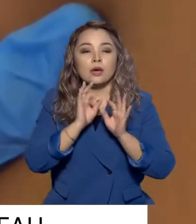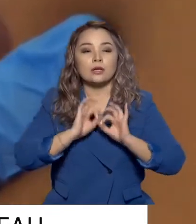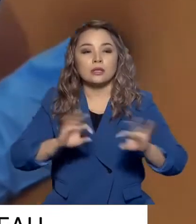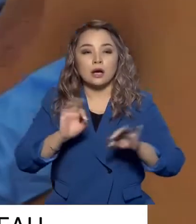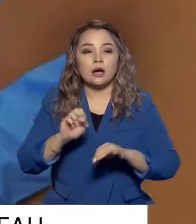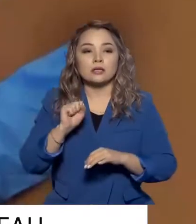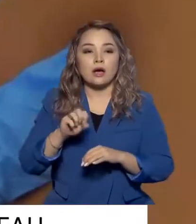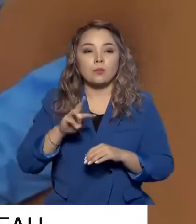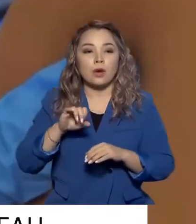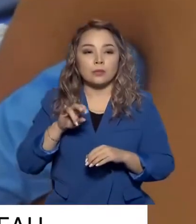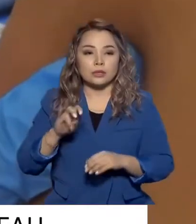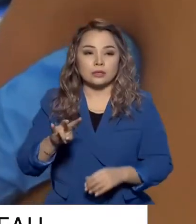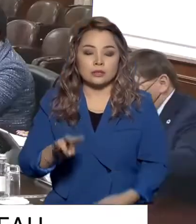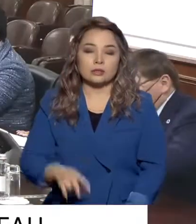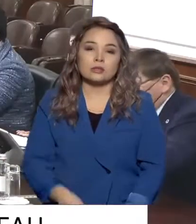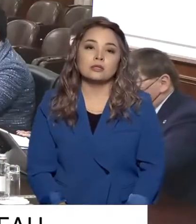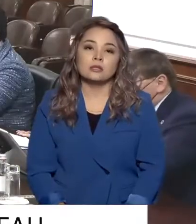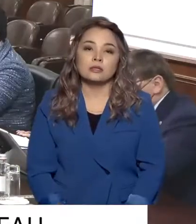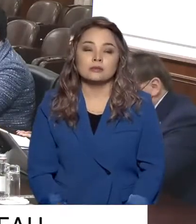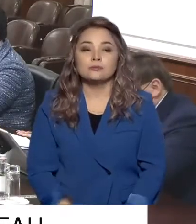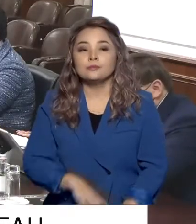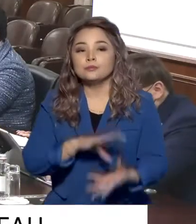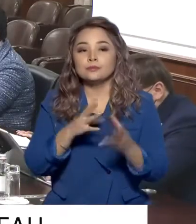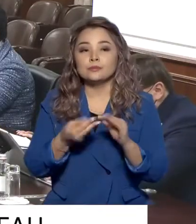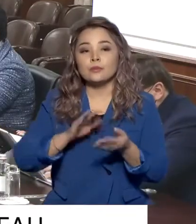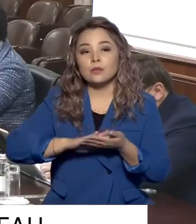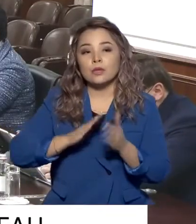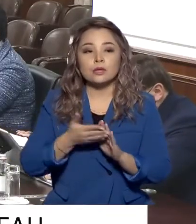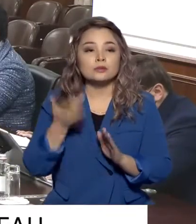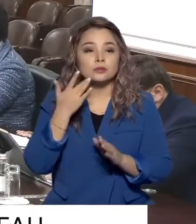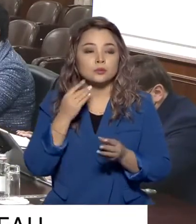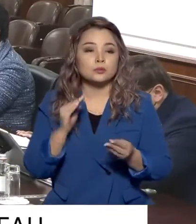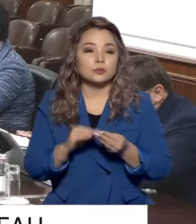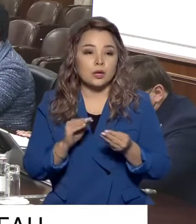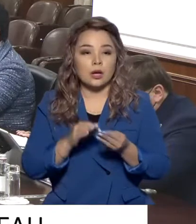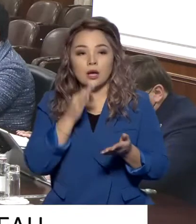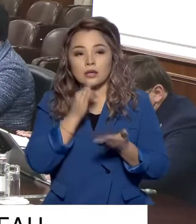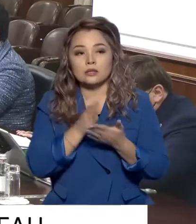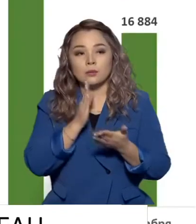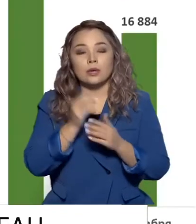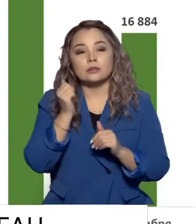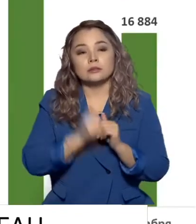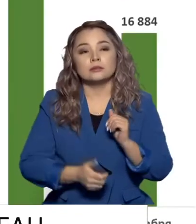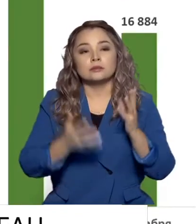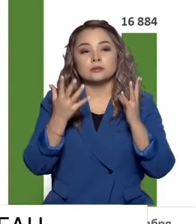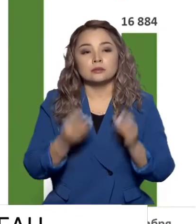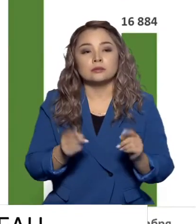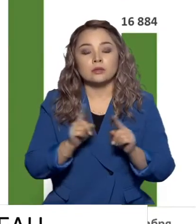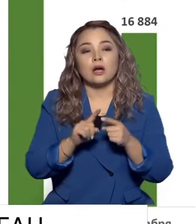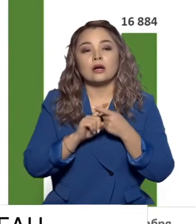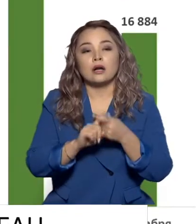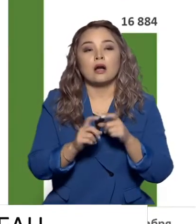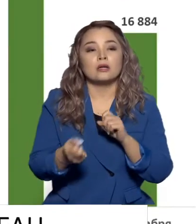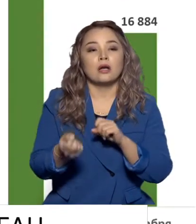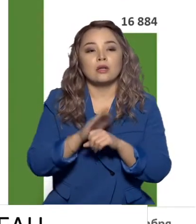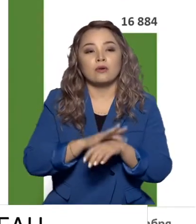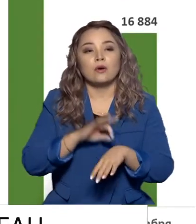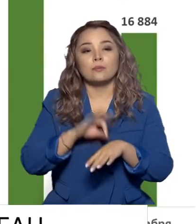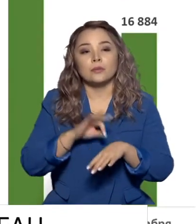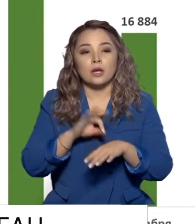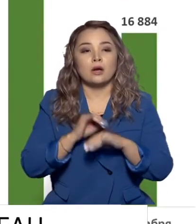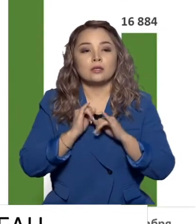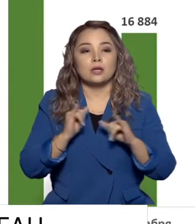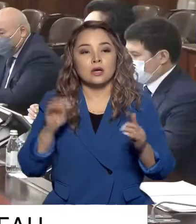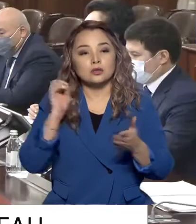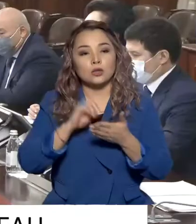Асқар Мамин. Жалпы эпидемиологиялық жағдай тұрақты деп айтуға болады. Күн сайын тіркелетін коронавируспен ауырғандар саны